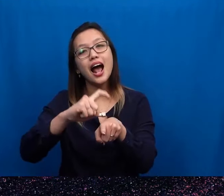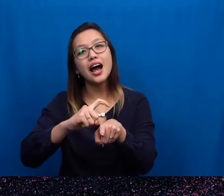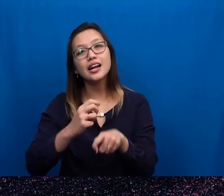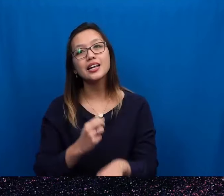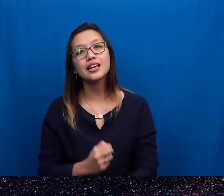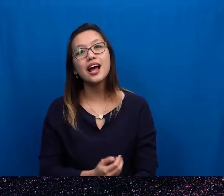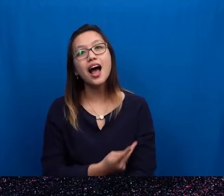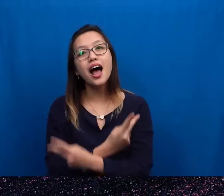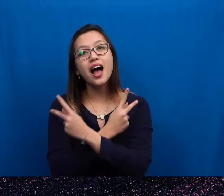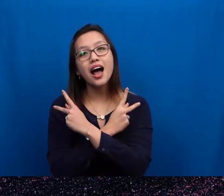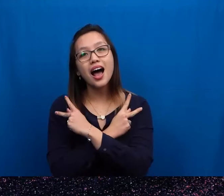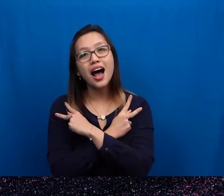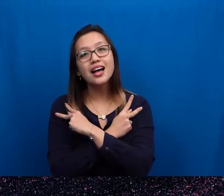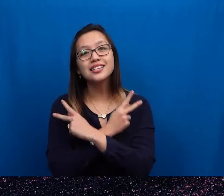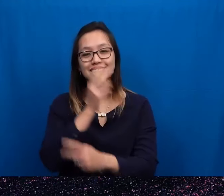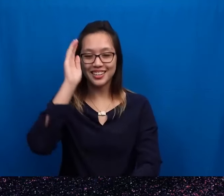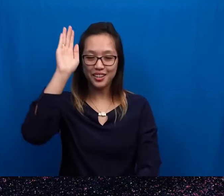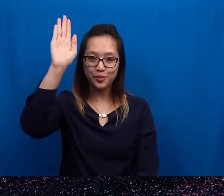dari